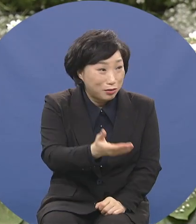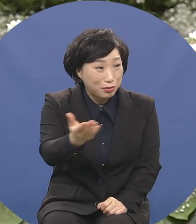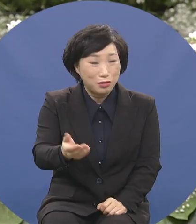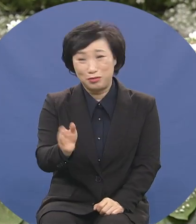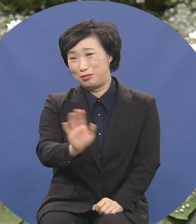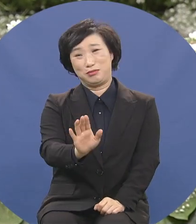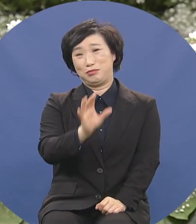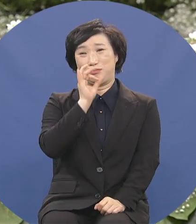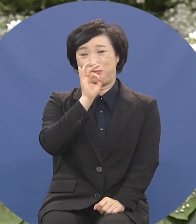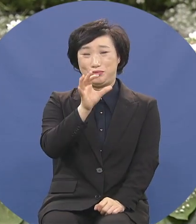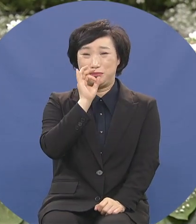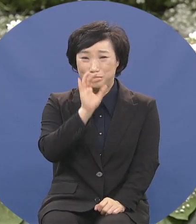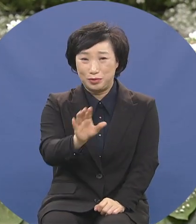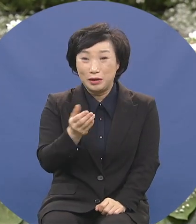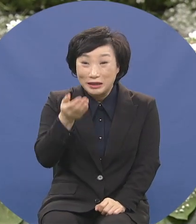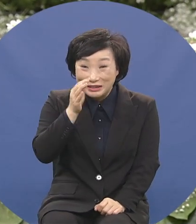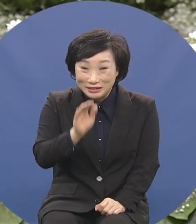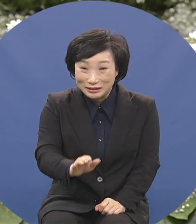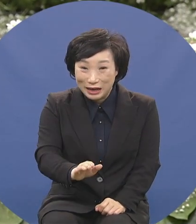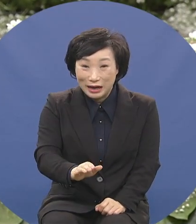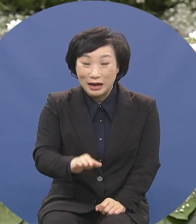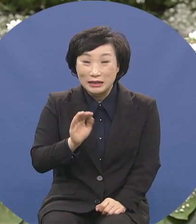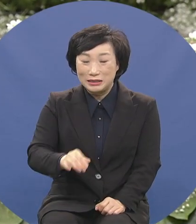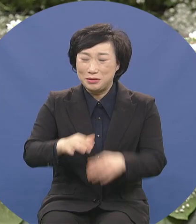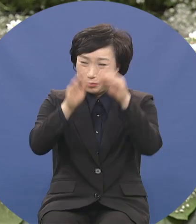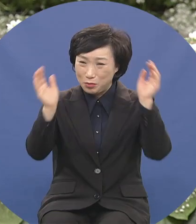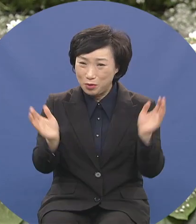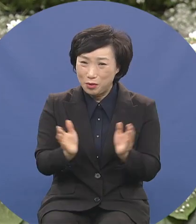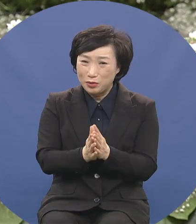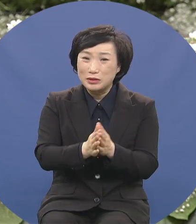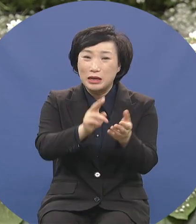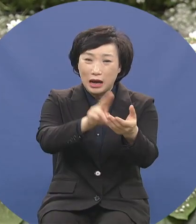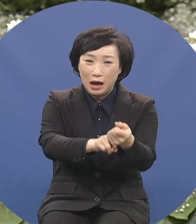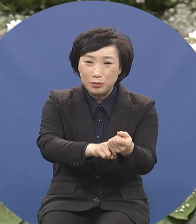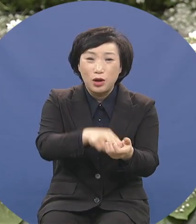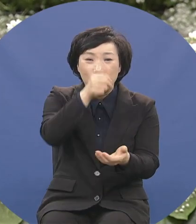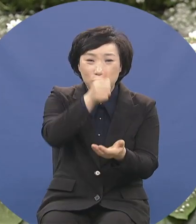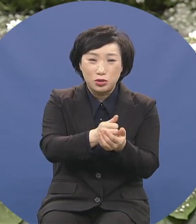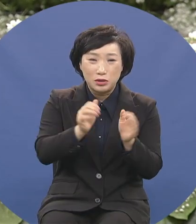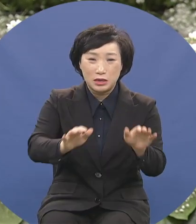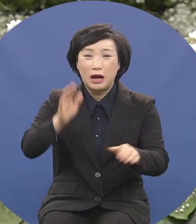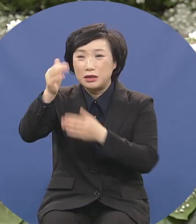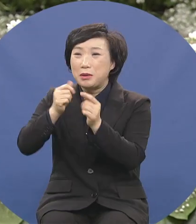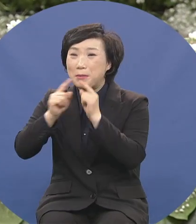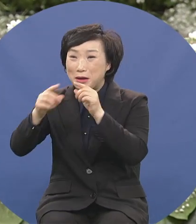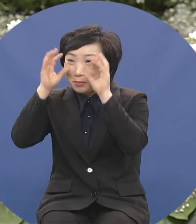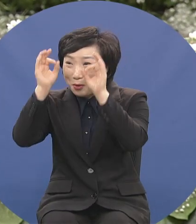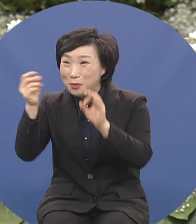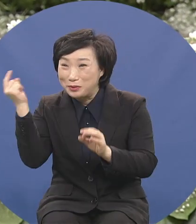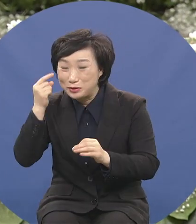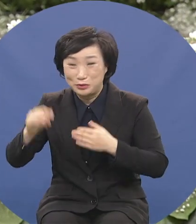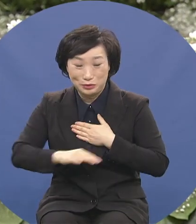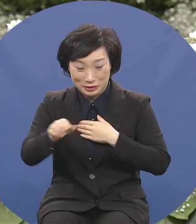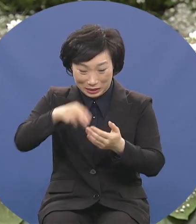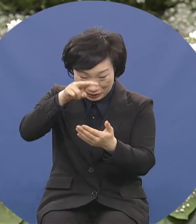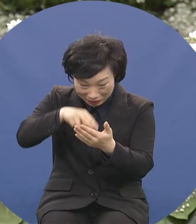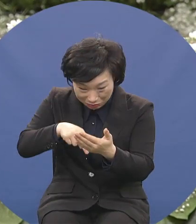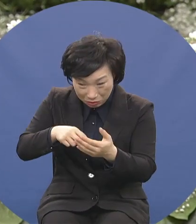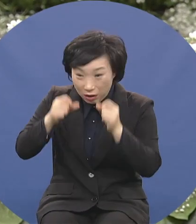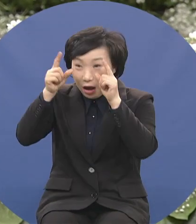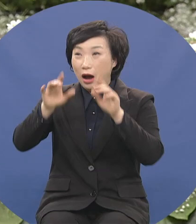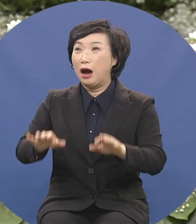있겠는가? 그러나 이 모든 감춰진 죄를 하나님 말씀을 듣고 읽고